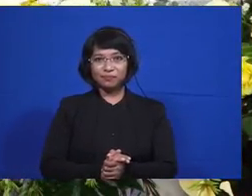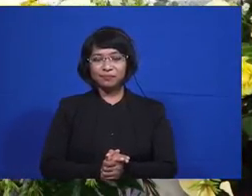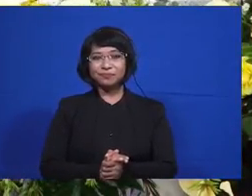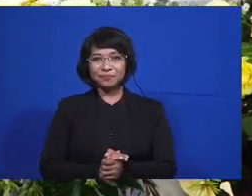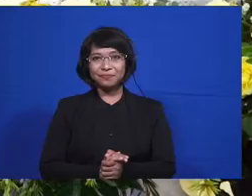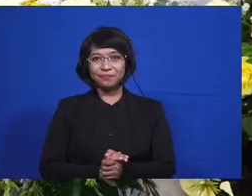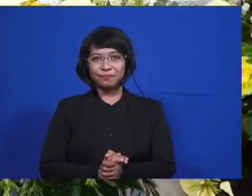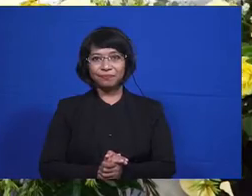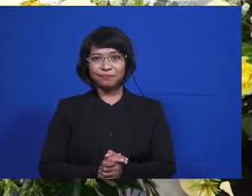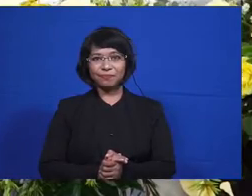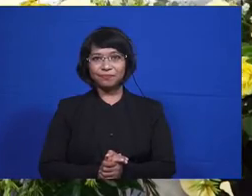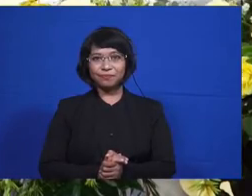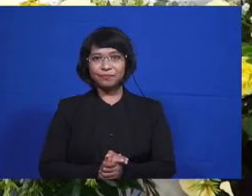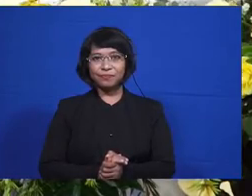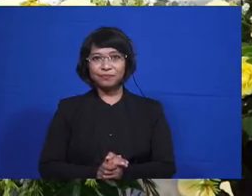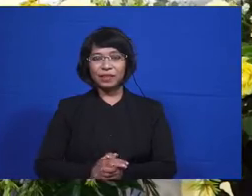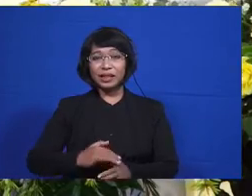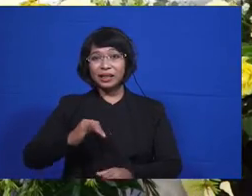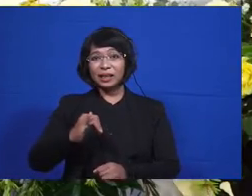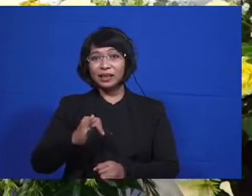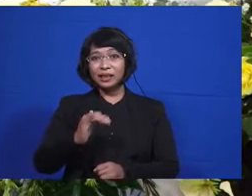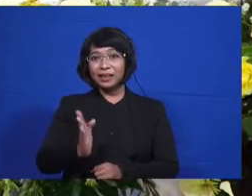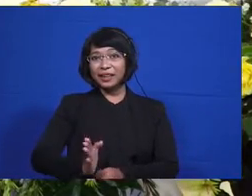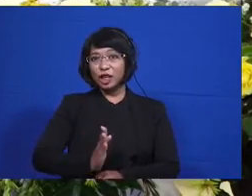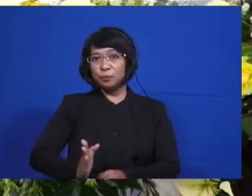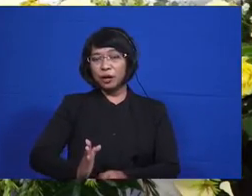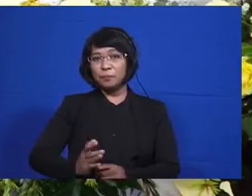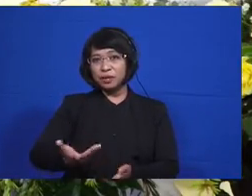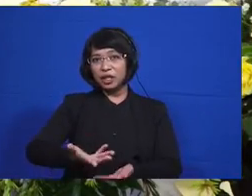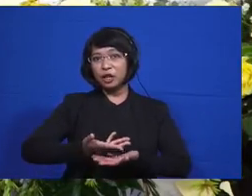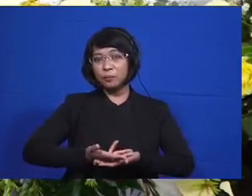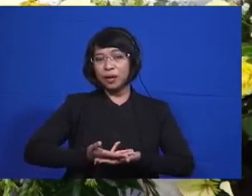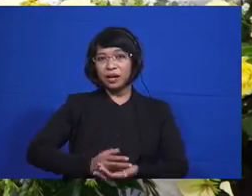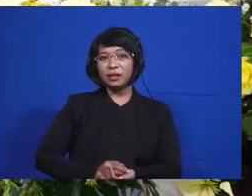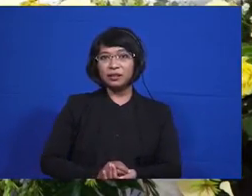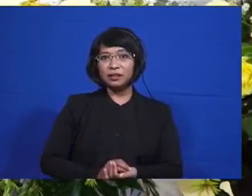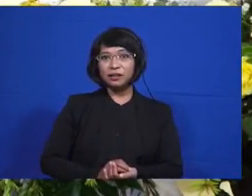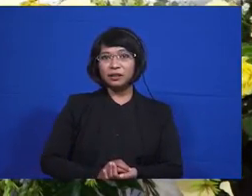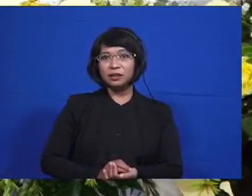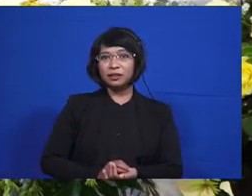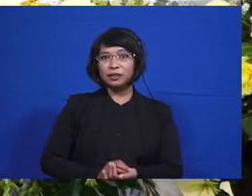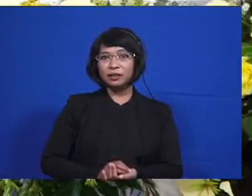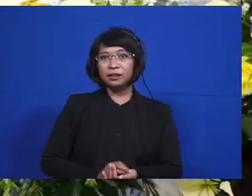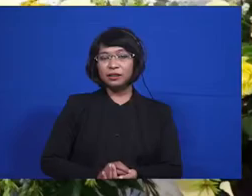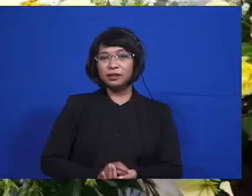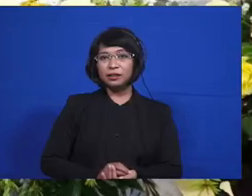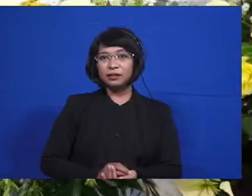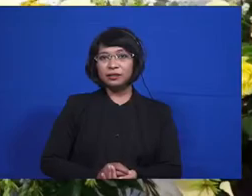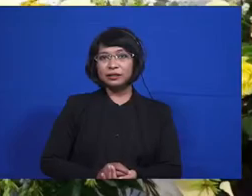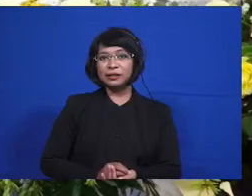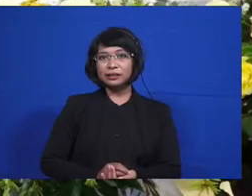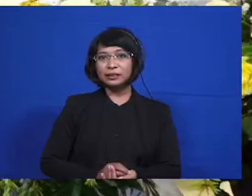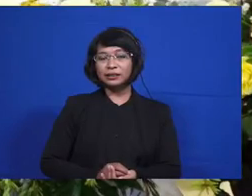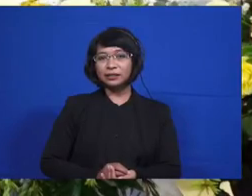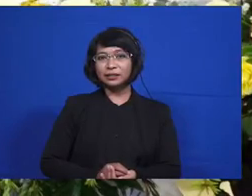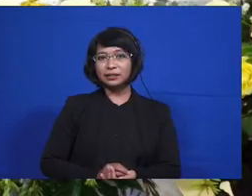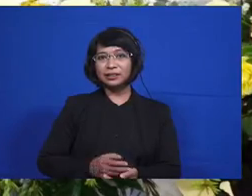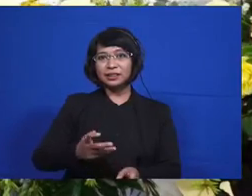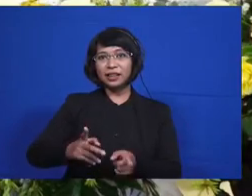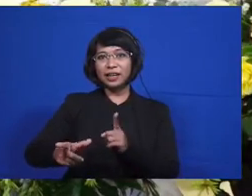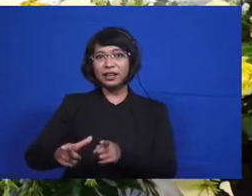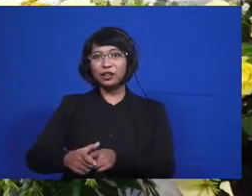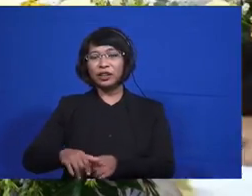sanitizer. Para imam akan menerima komuni suci dalam 2 rupa dan akan dilayani oleh para imam yang